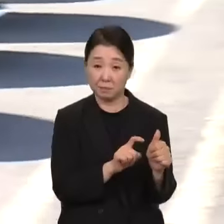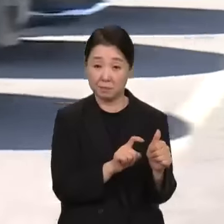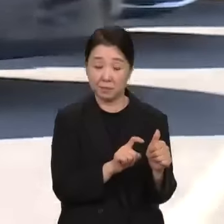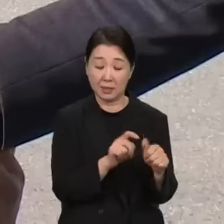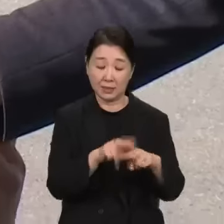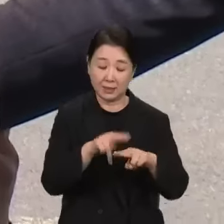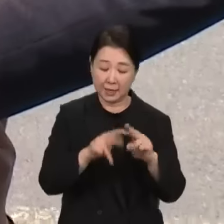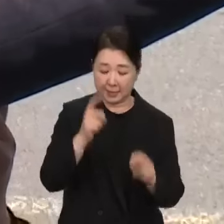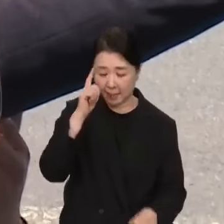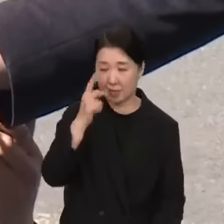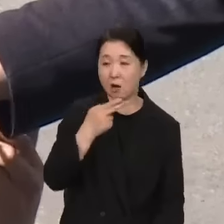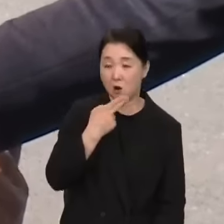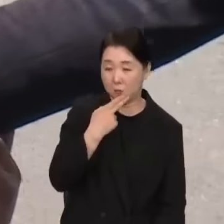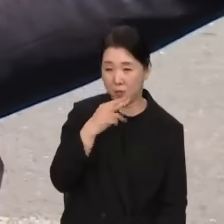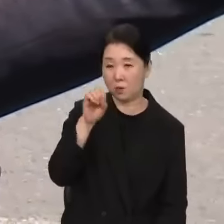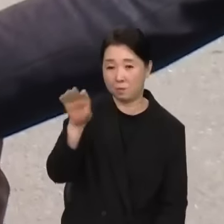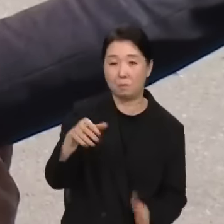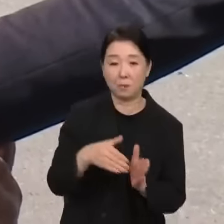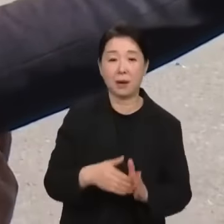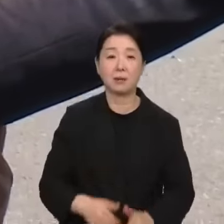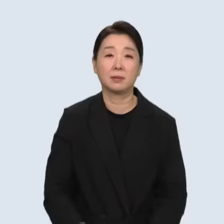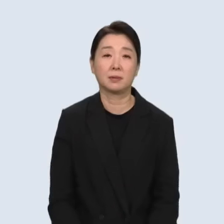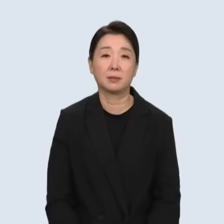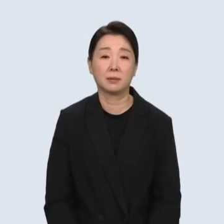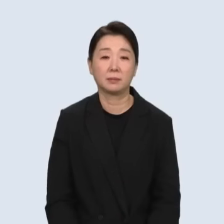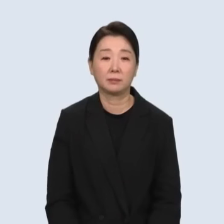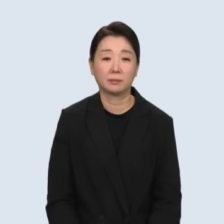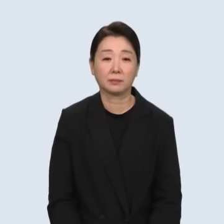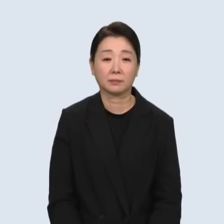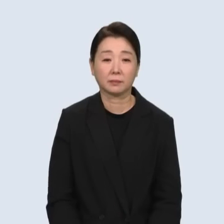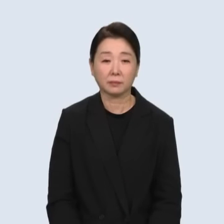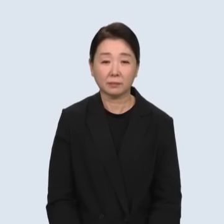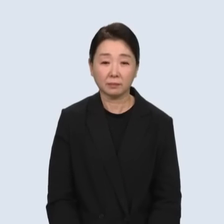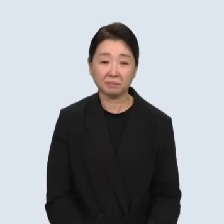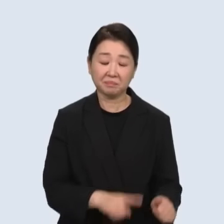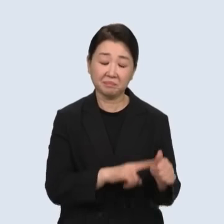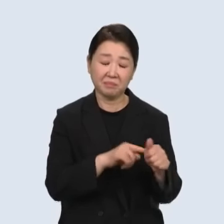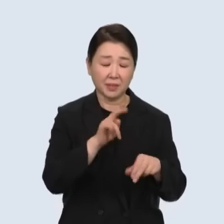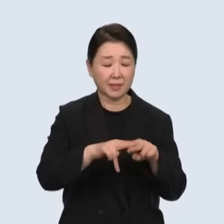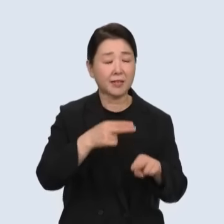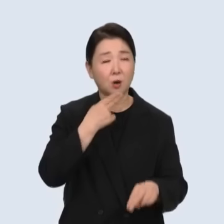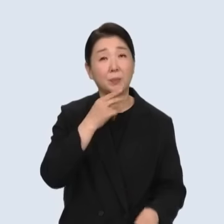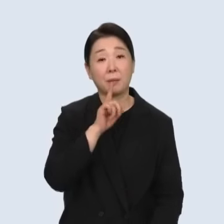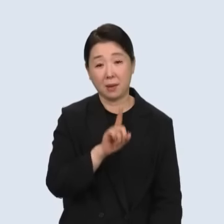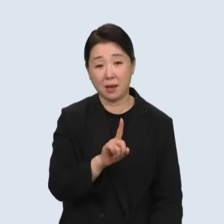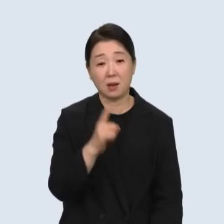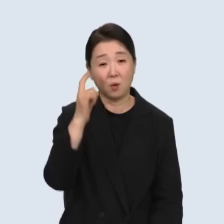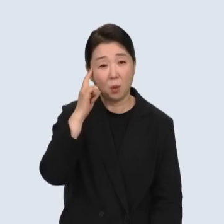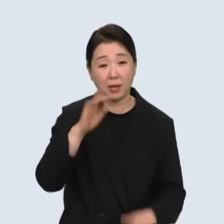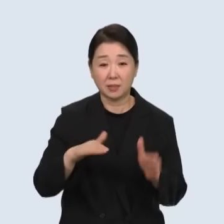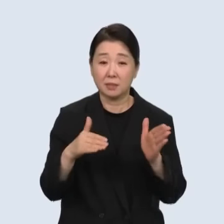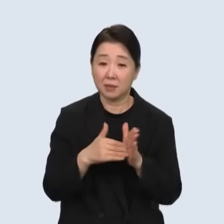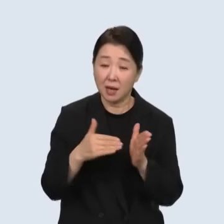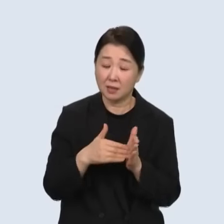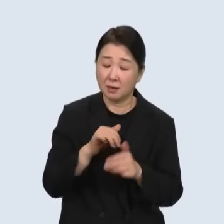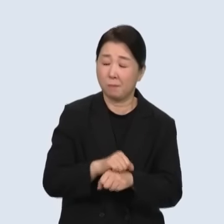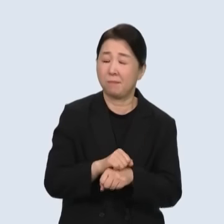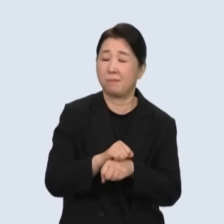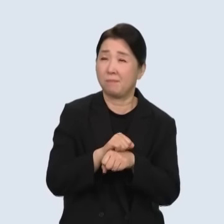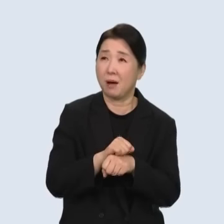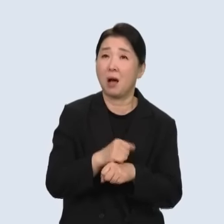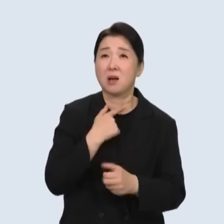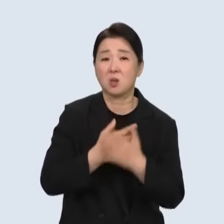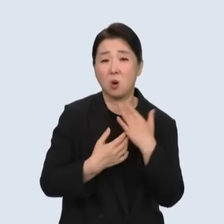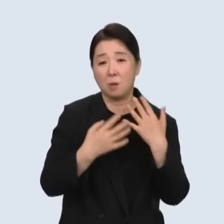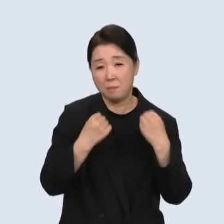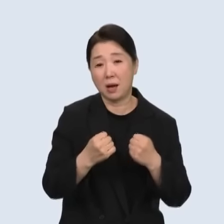사의 생각이 없다고 덧붙였습니다. 그건 자기도 생각하지 않고 있다고. 자기가 여태까지 쌓아올려서 군